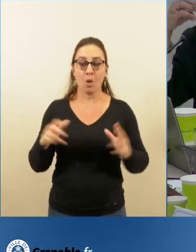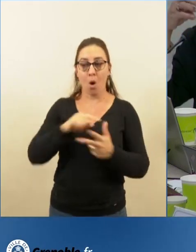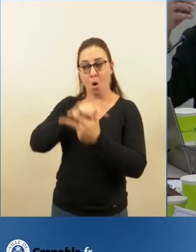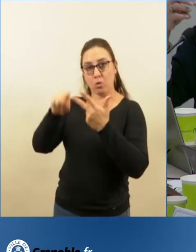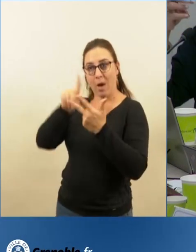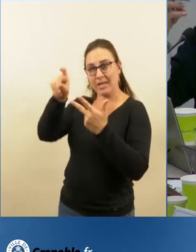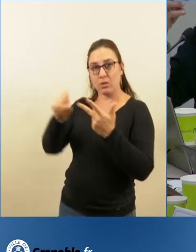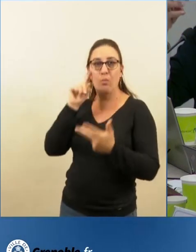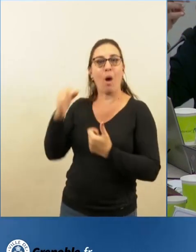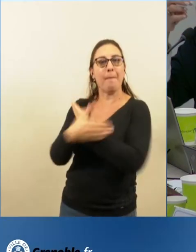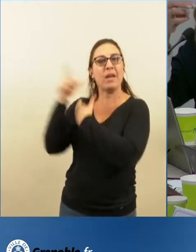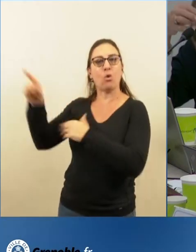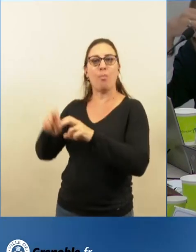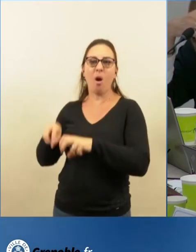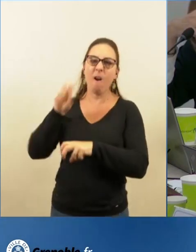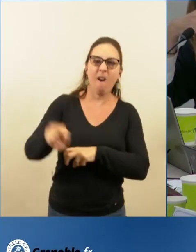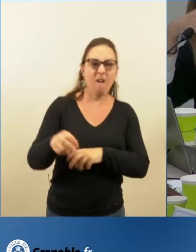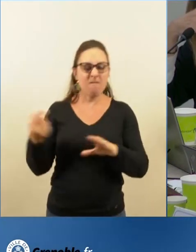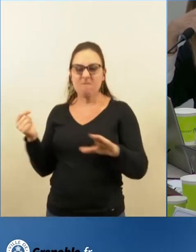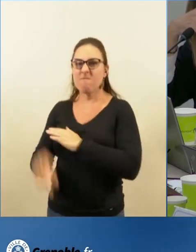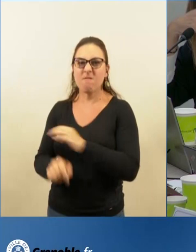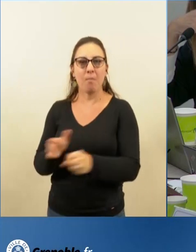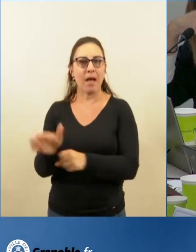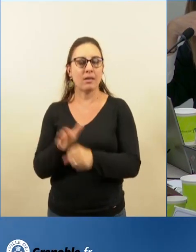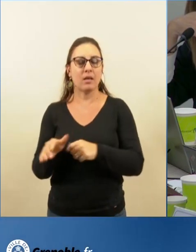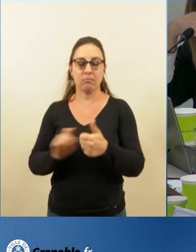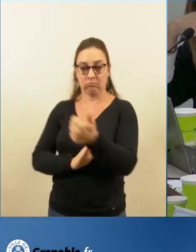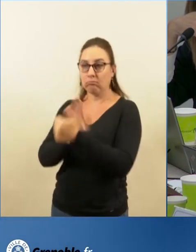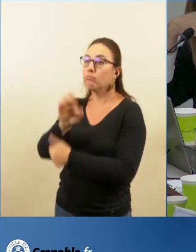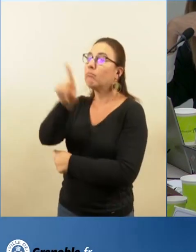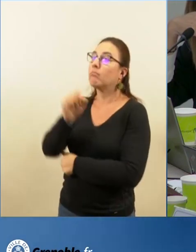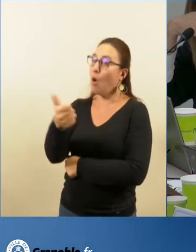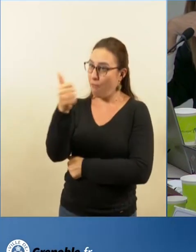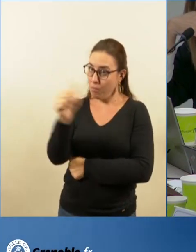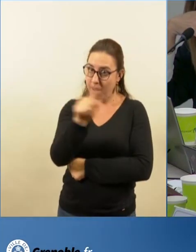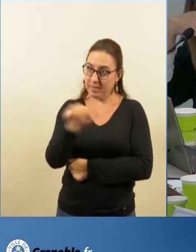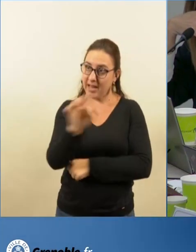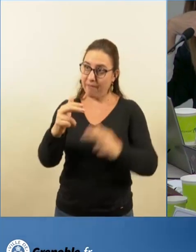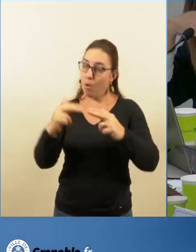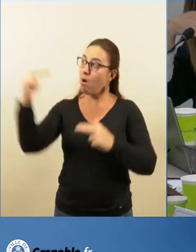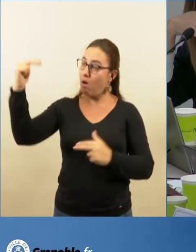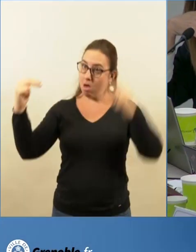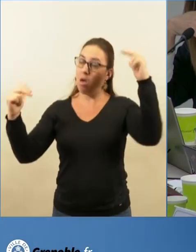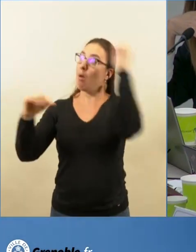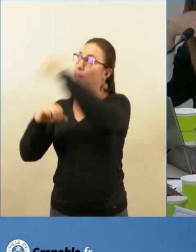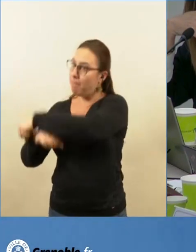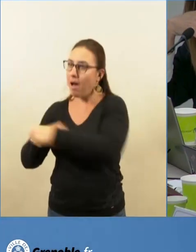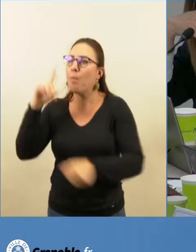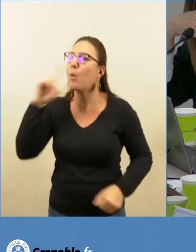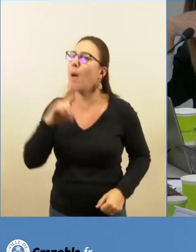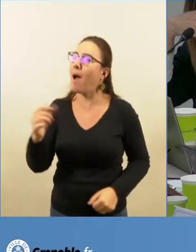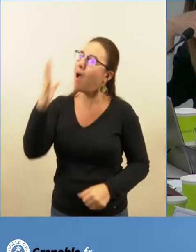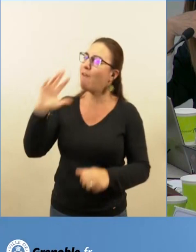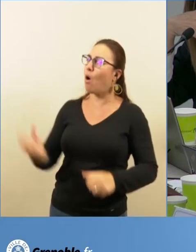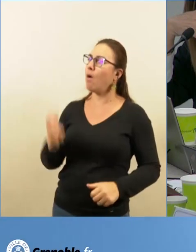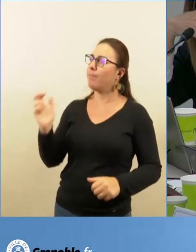que la métropole ne va pas assez vite ni assez loin d'abord pourquoi n'avez-vous pas fait une zadf plus ambitieuse et conforme à vos vœux lorsque vous en aviez la